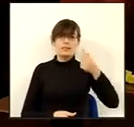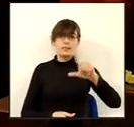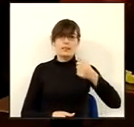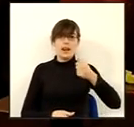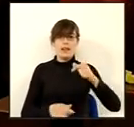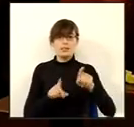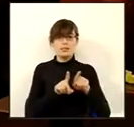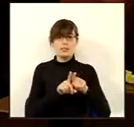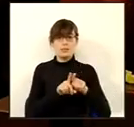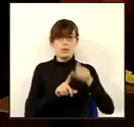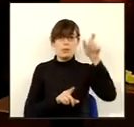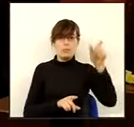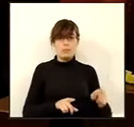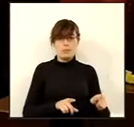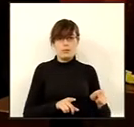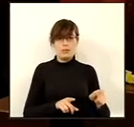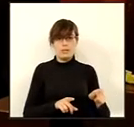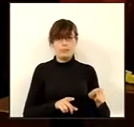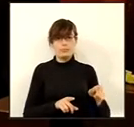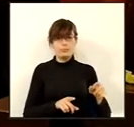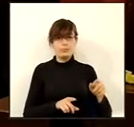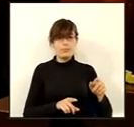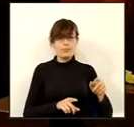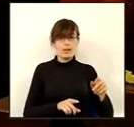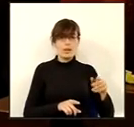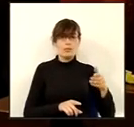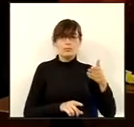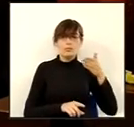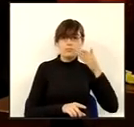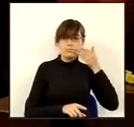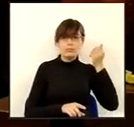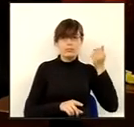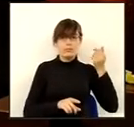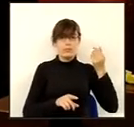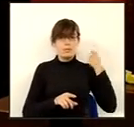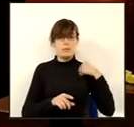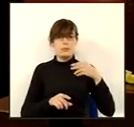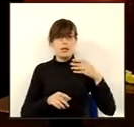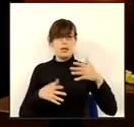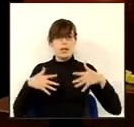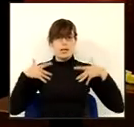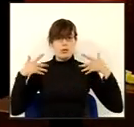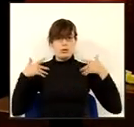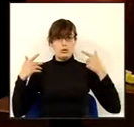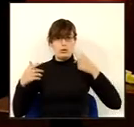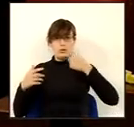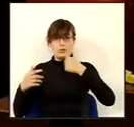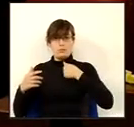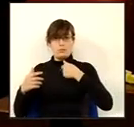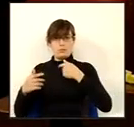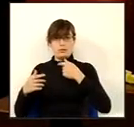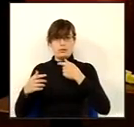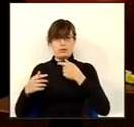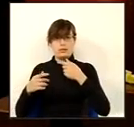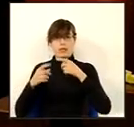serà una persona que dignificarà i popularitzarà la institució. A mi no m'ha fet falta parlar gaire amb